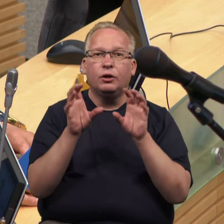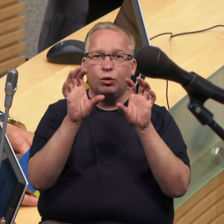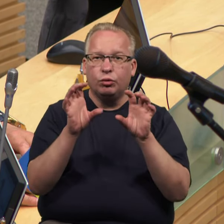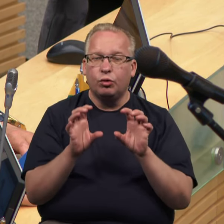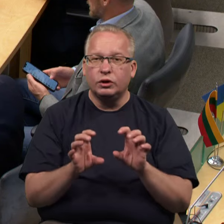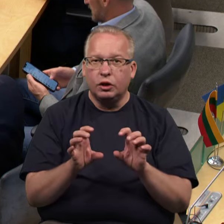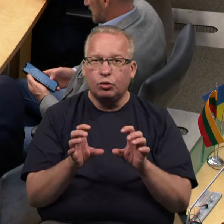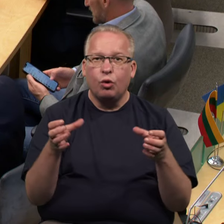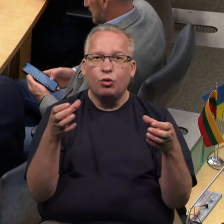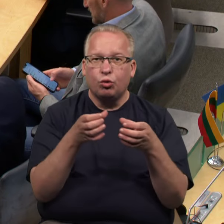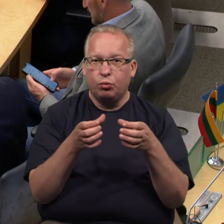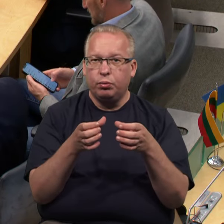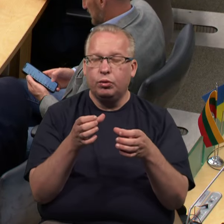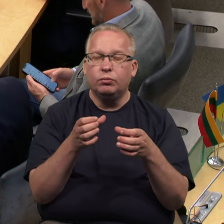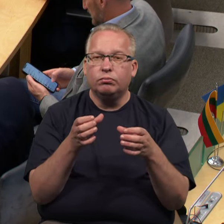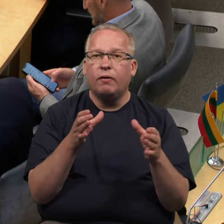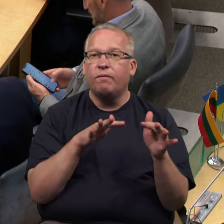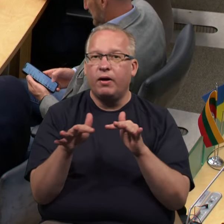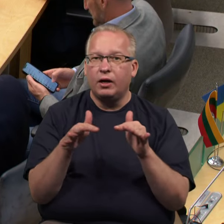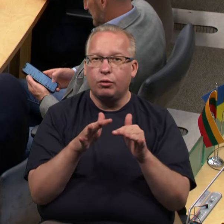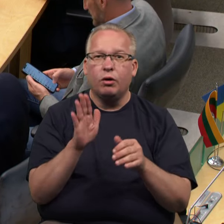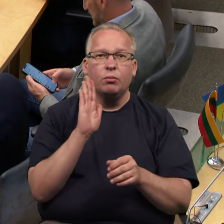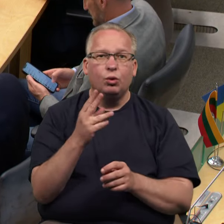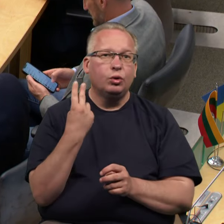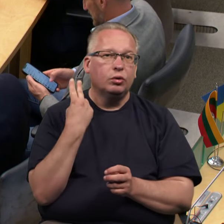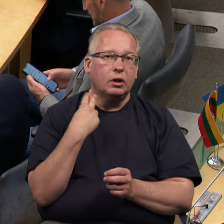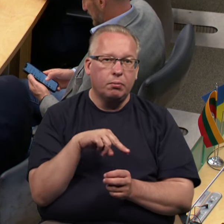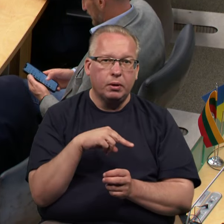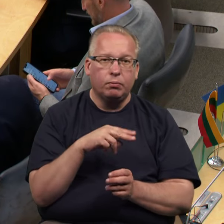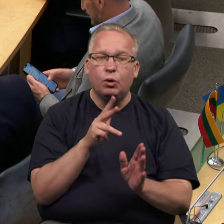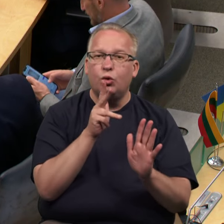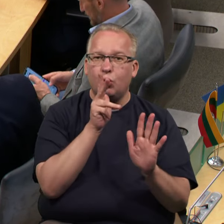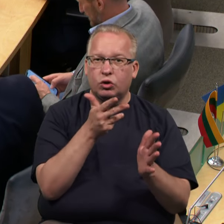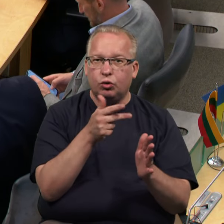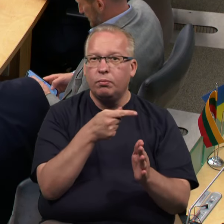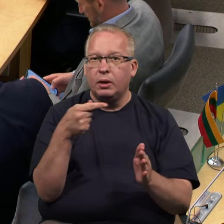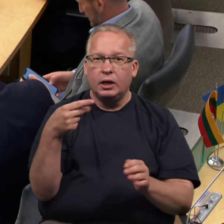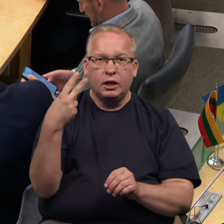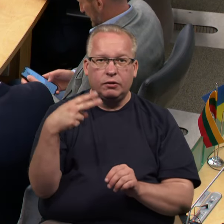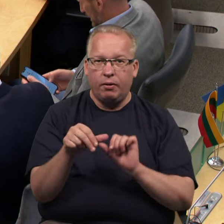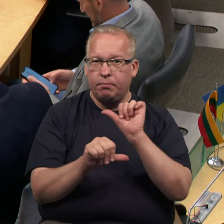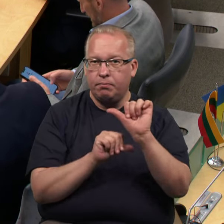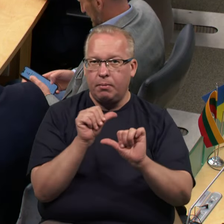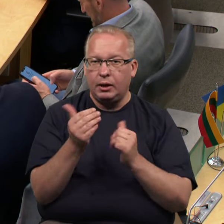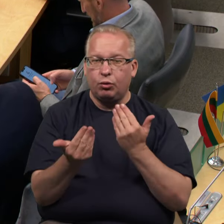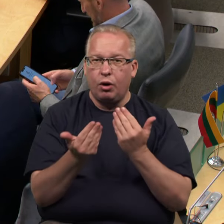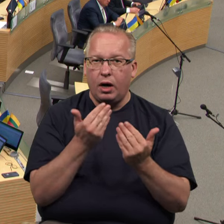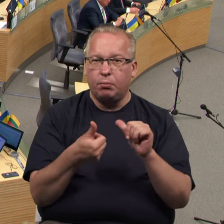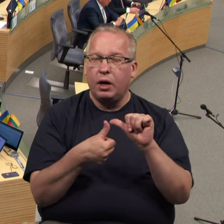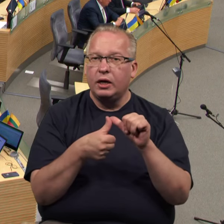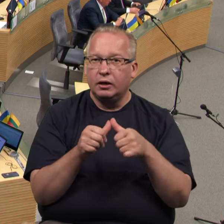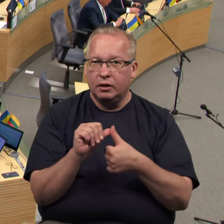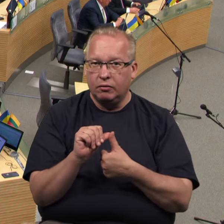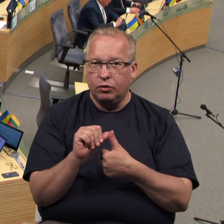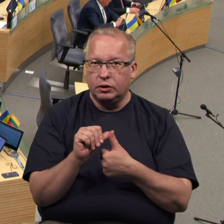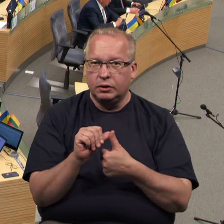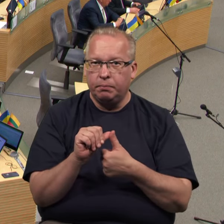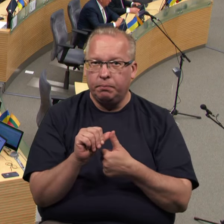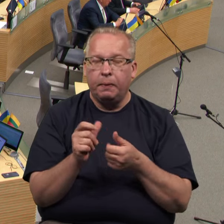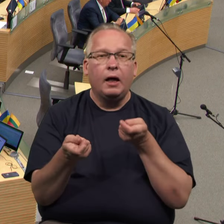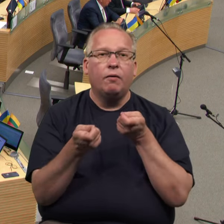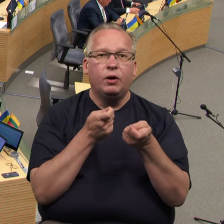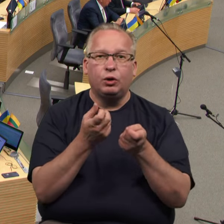veikloje, už tai grėstų laisvės atėmimas nuo 8 iki 20 metų arba iki gyvos galvos, vadovams nuo 12